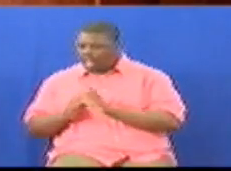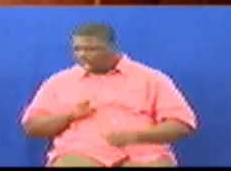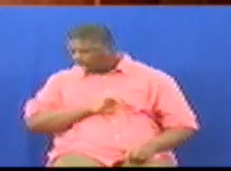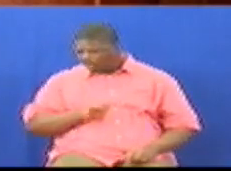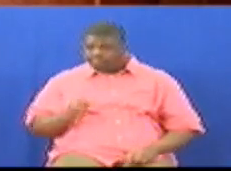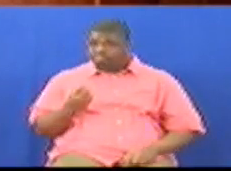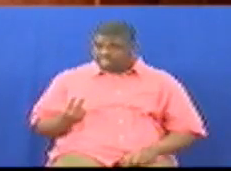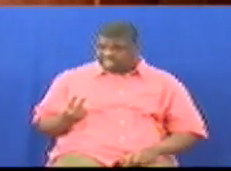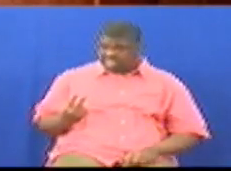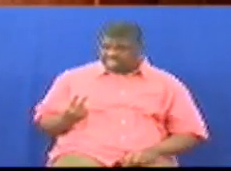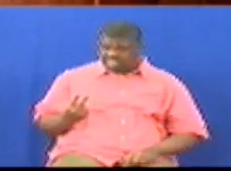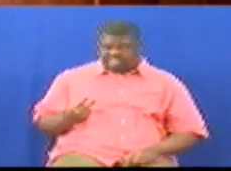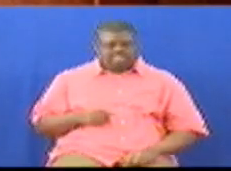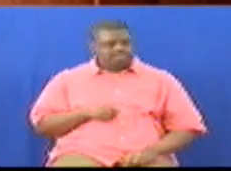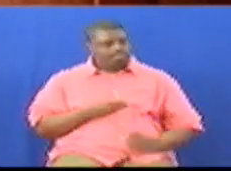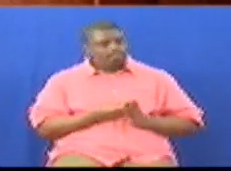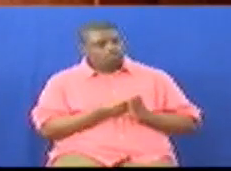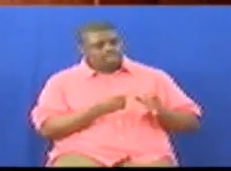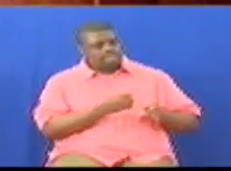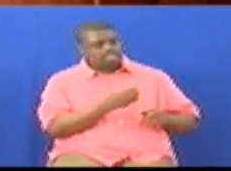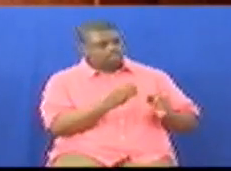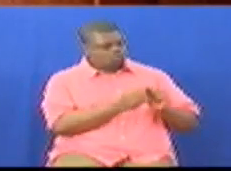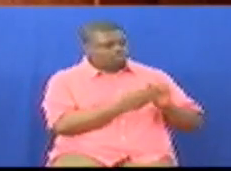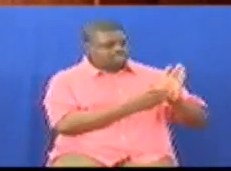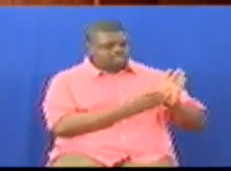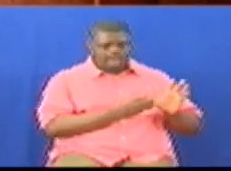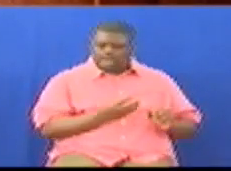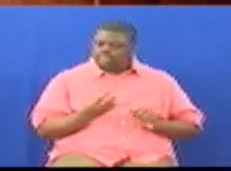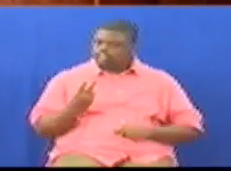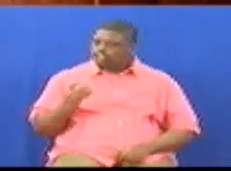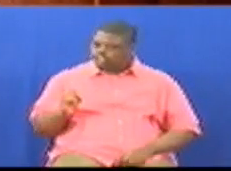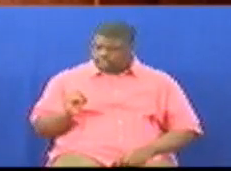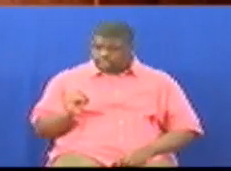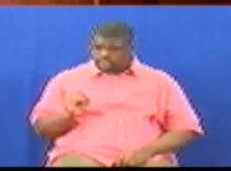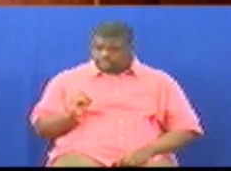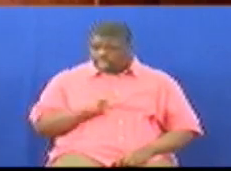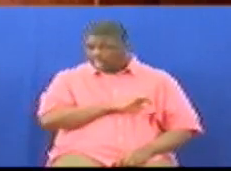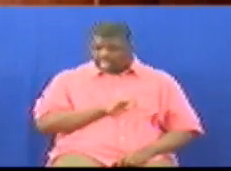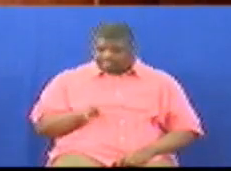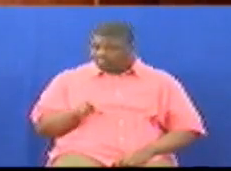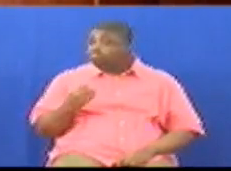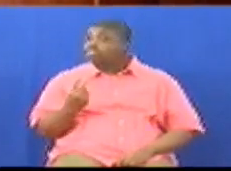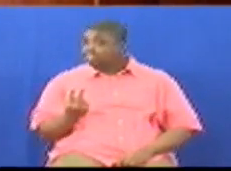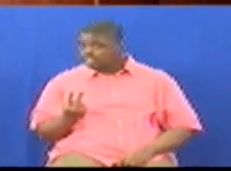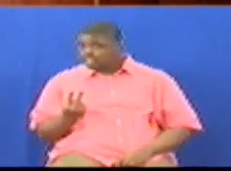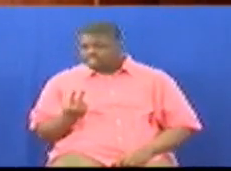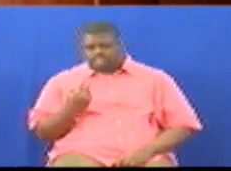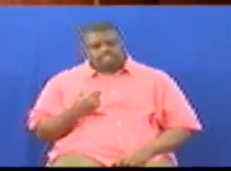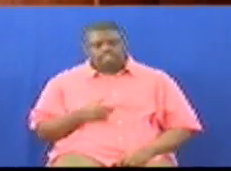mwaka wa fedha 2018-2019. Mheshimiwa Naibu Spika, katika mwaka wa fedha 2019-2020, ofisi ya Rais Tawala za Mikoa na Serikali za